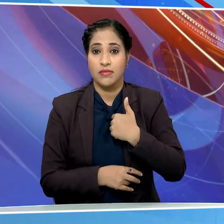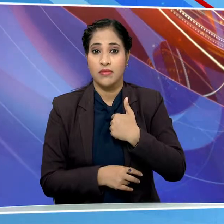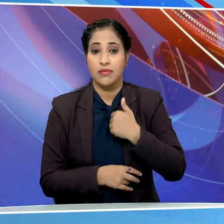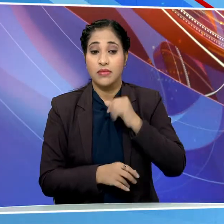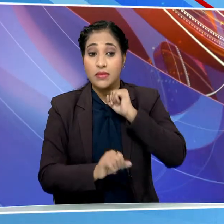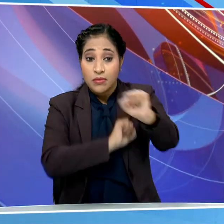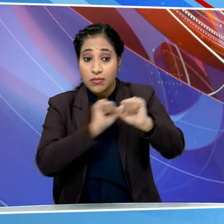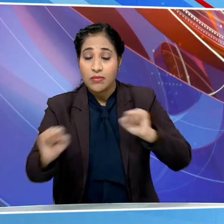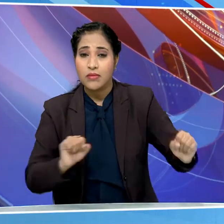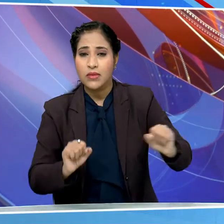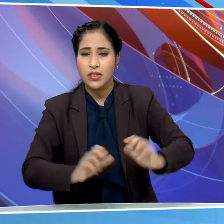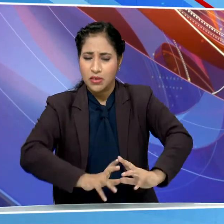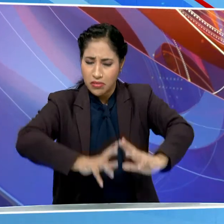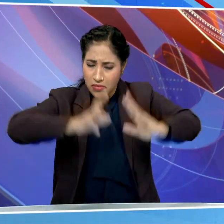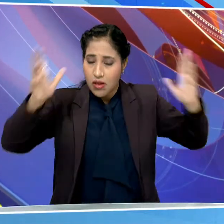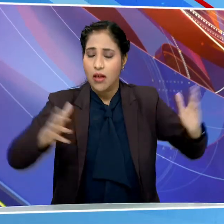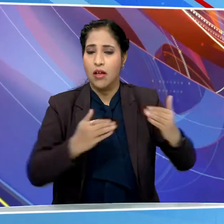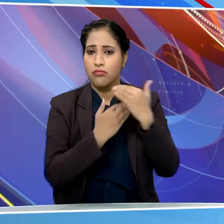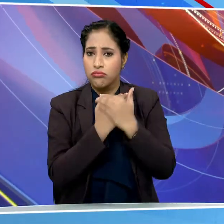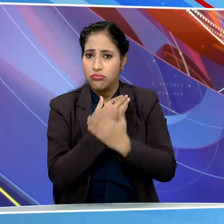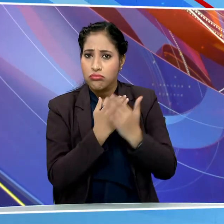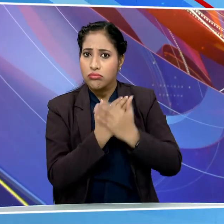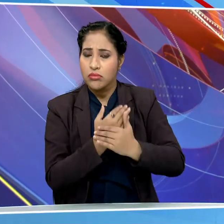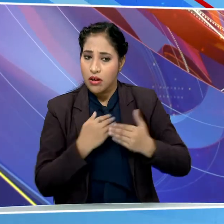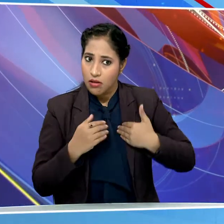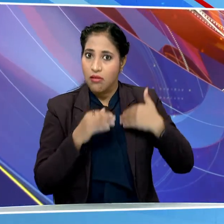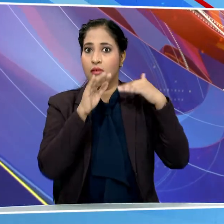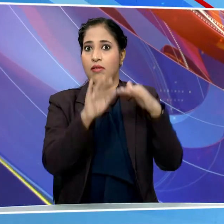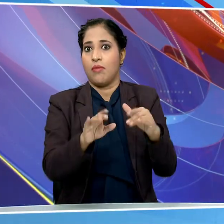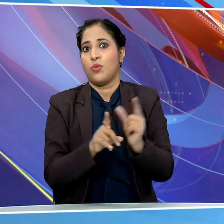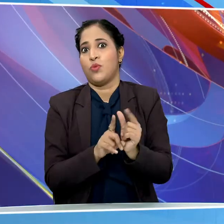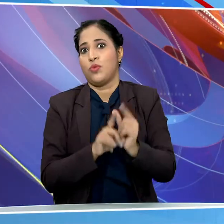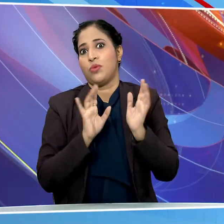उनके असीम स्नेह पर आधारित है।